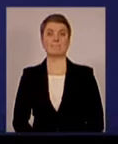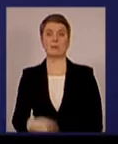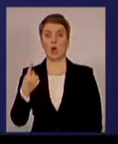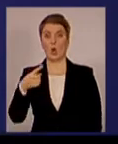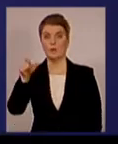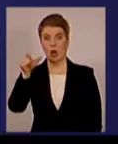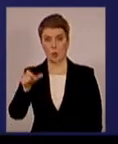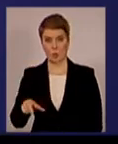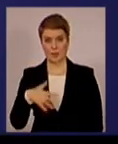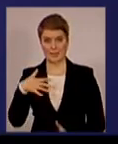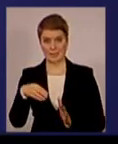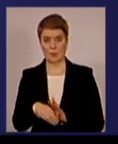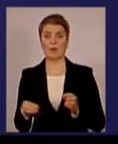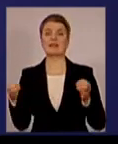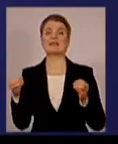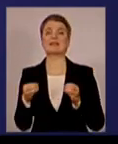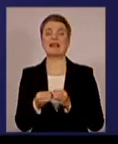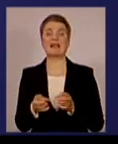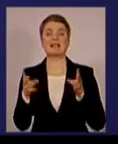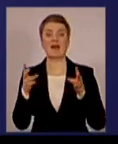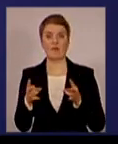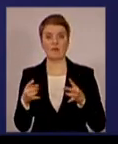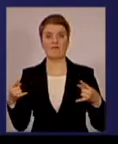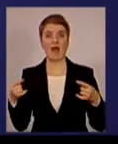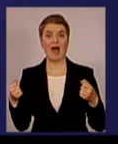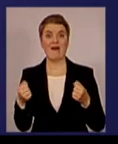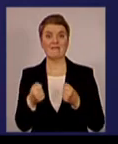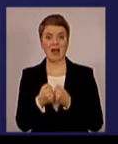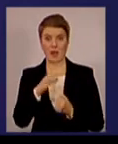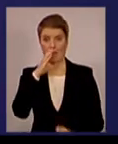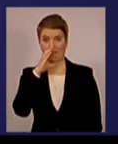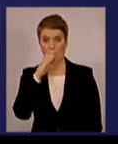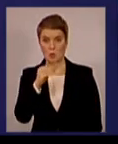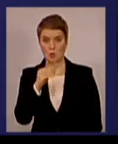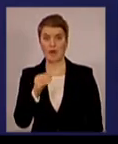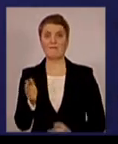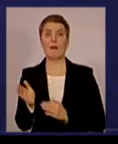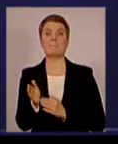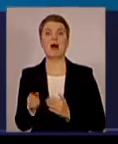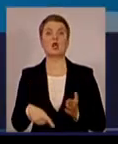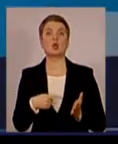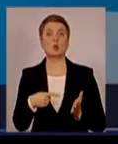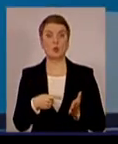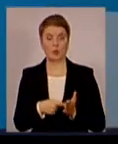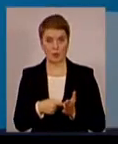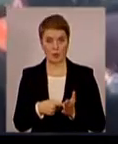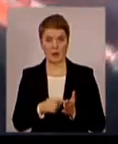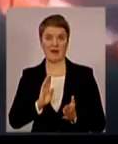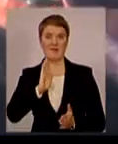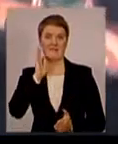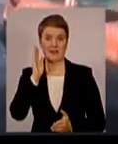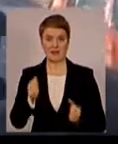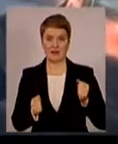Одна людина загинула і 10 травмовані в аварії з маршруткою в Маріуполі. ДТП сталося вранці. Пасажири автобуса розповіли,